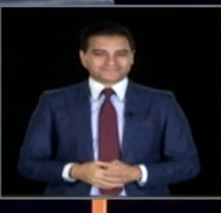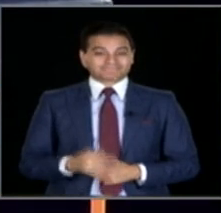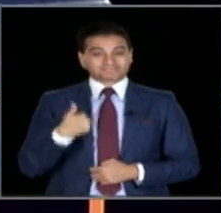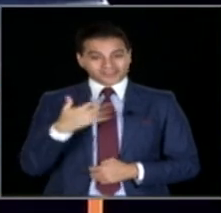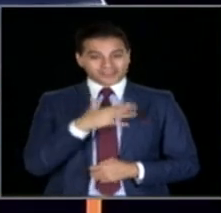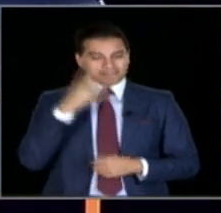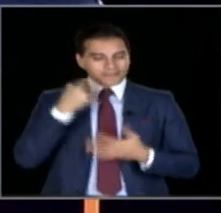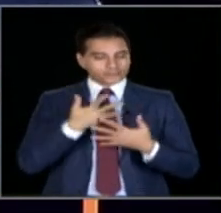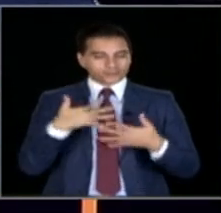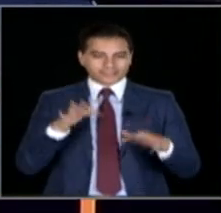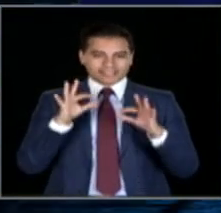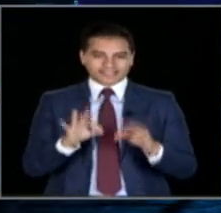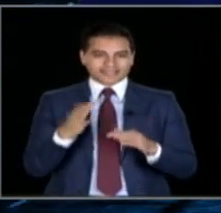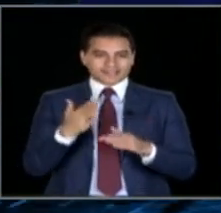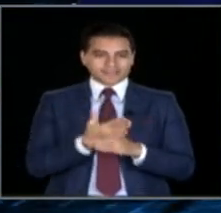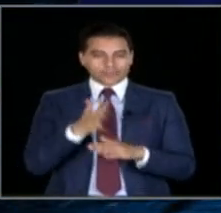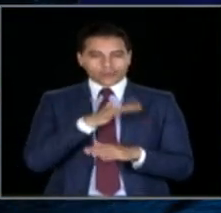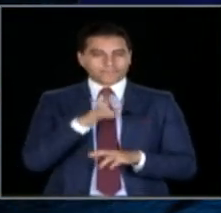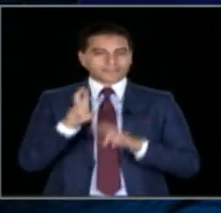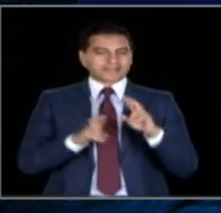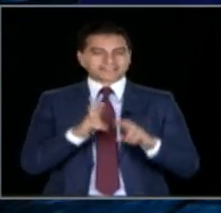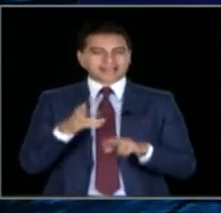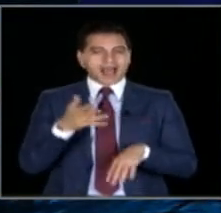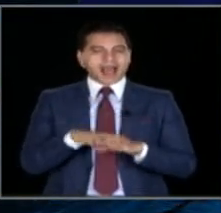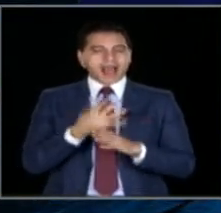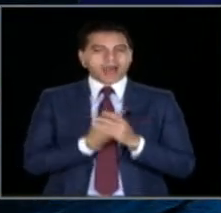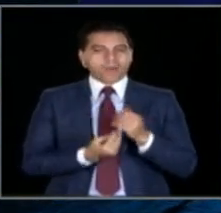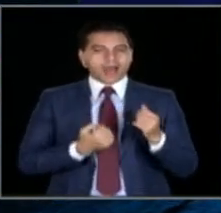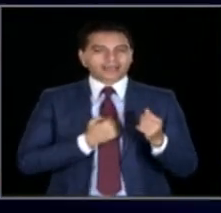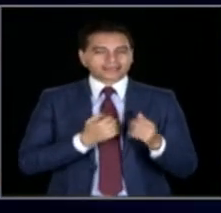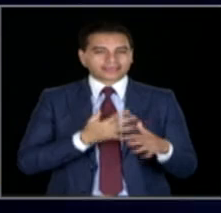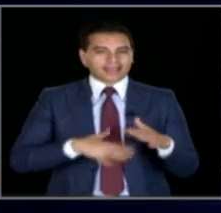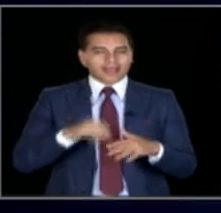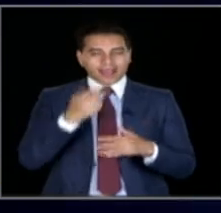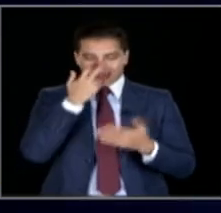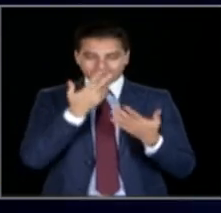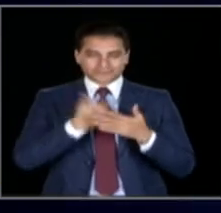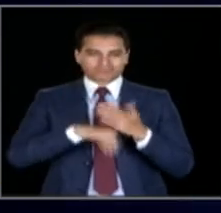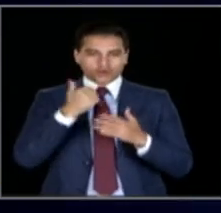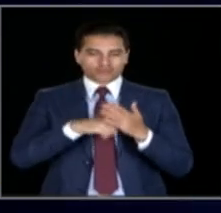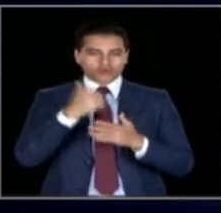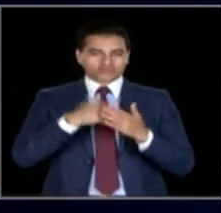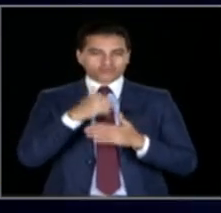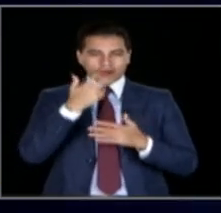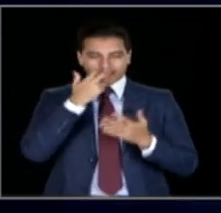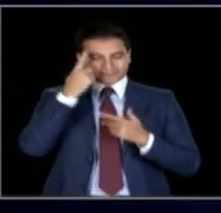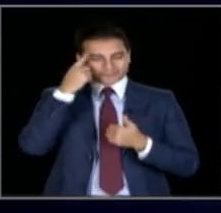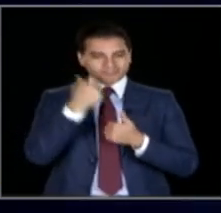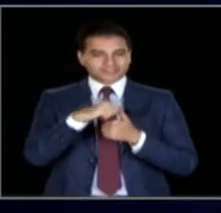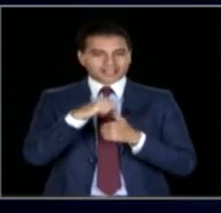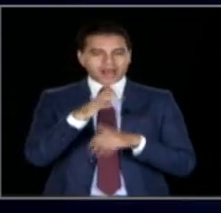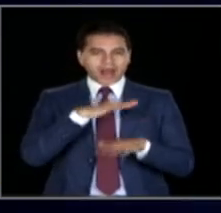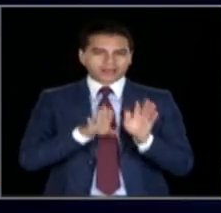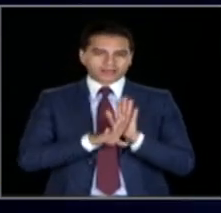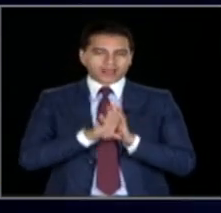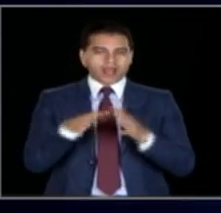احنا مبسوطين جدا ان احنا بنسأل عن ولادنا الأبطال وبنفتكر التاريخ العظيم اللي